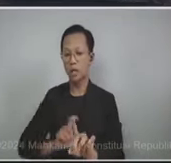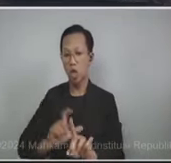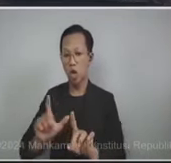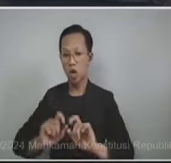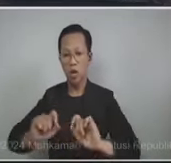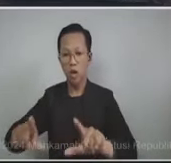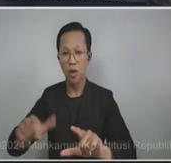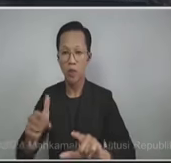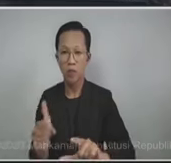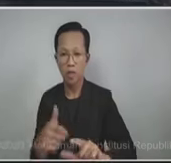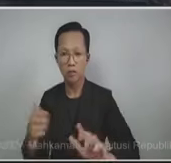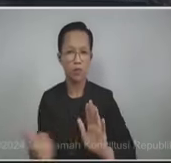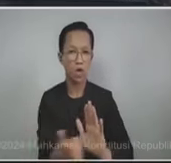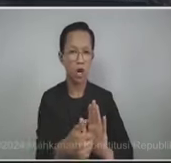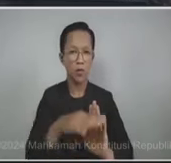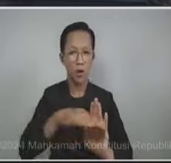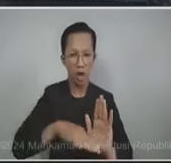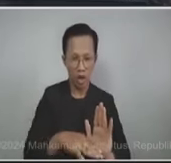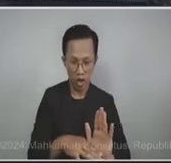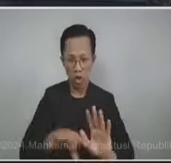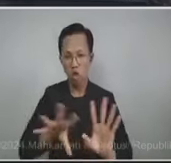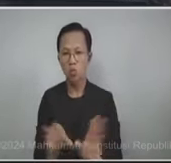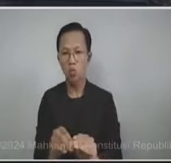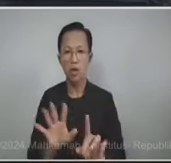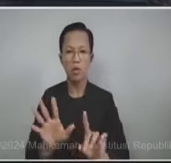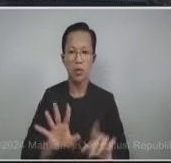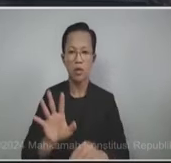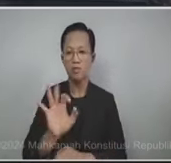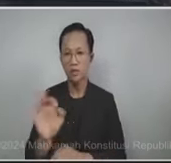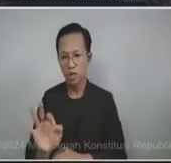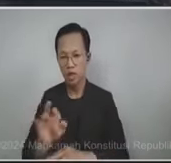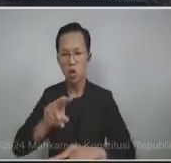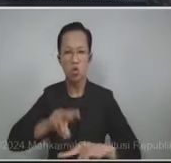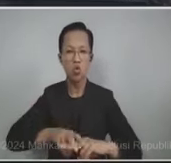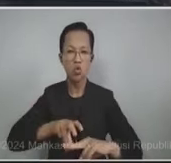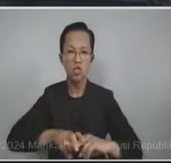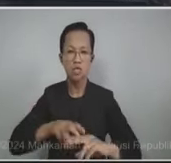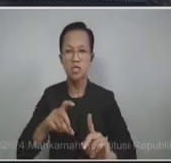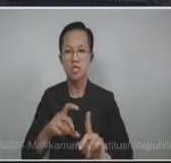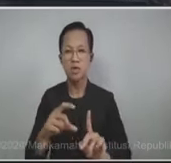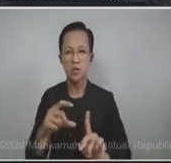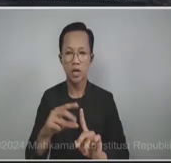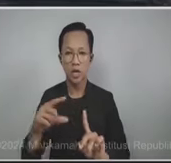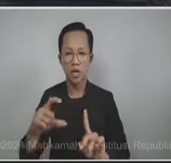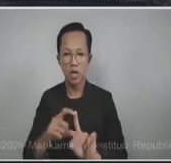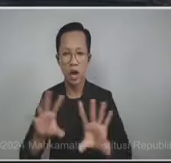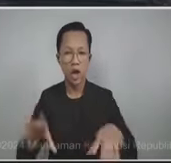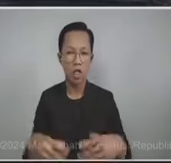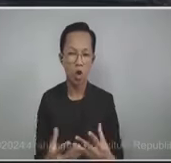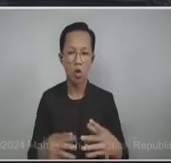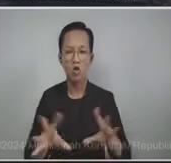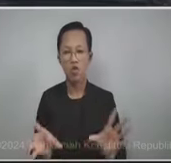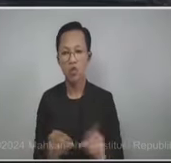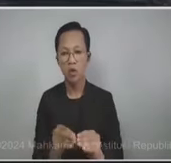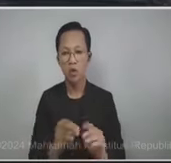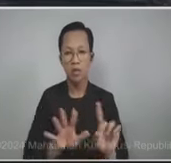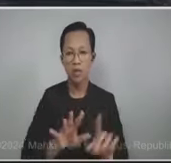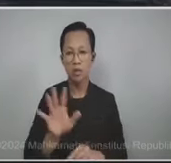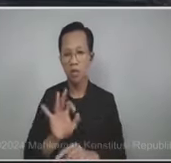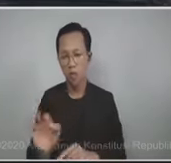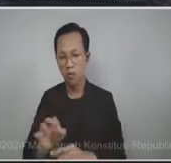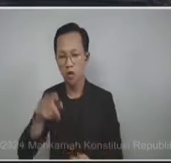persyaratan perolehan sekurang-kurangi 15% dari jumlah kursi DPRD atau 15% dari akumulasi Pan suara sah dalam